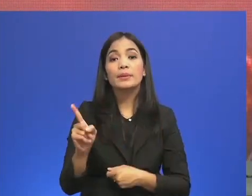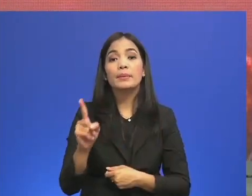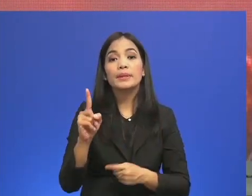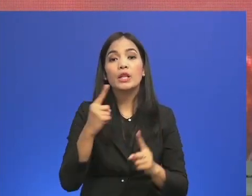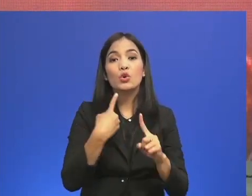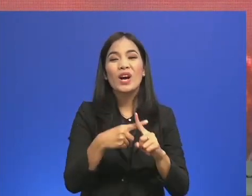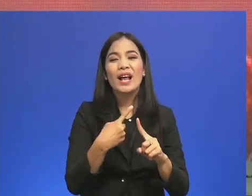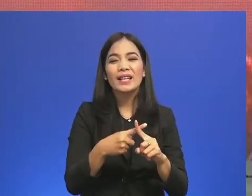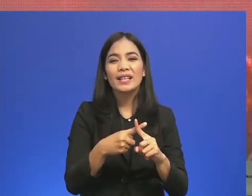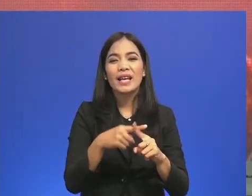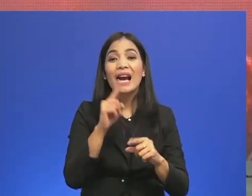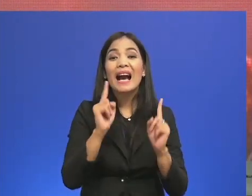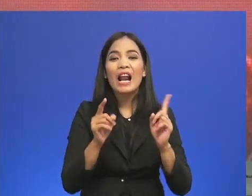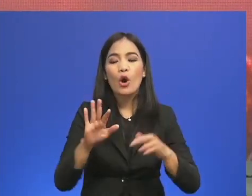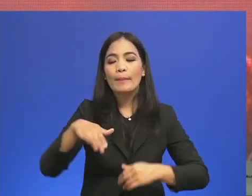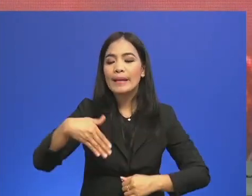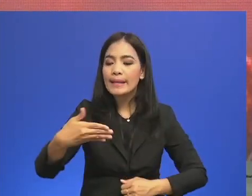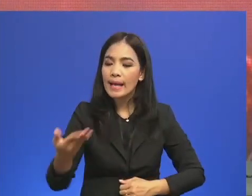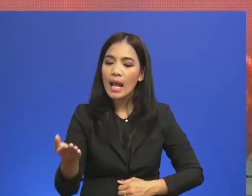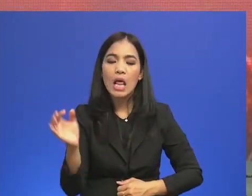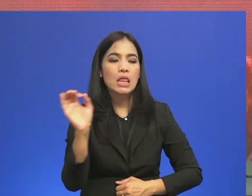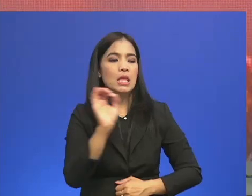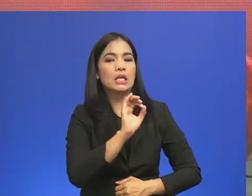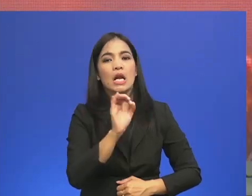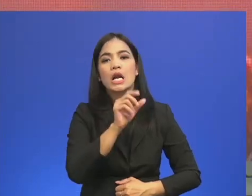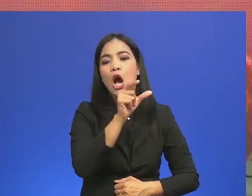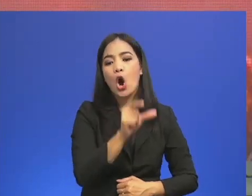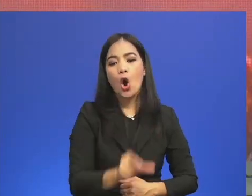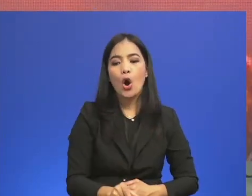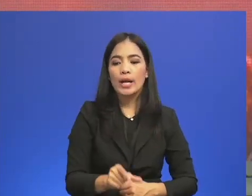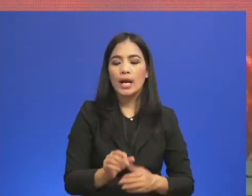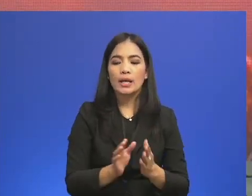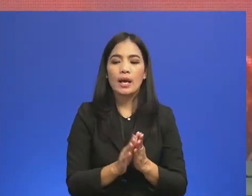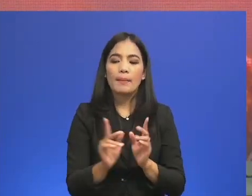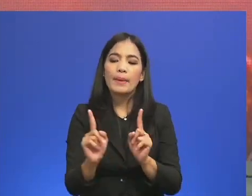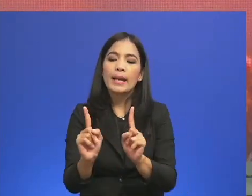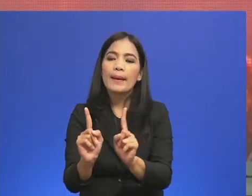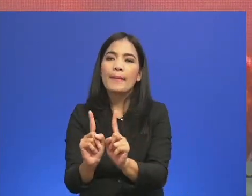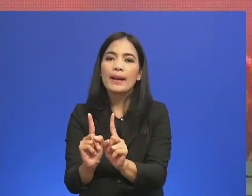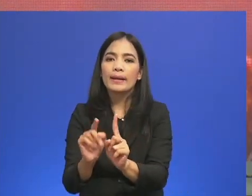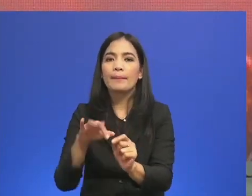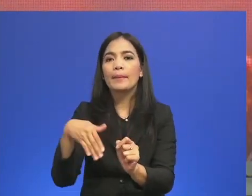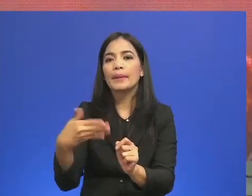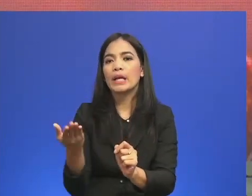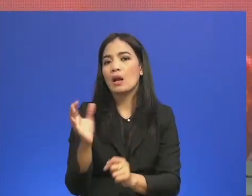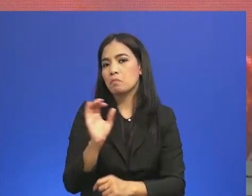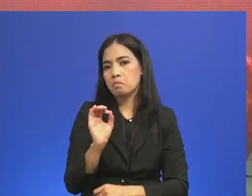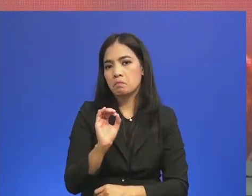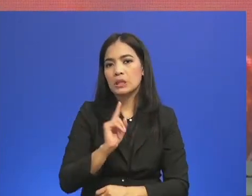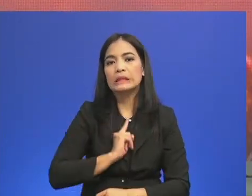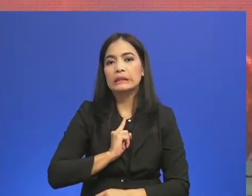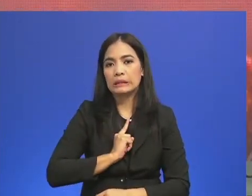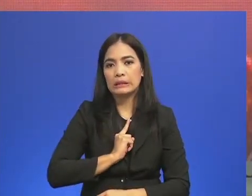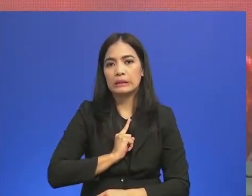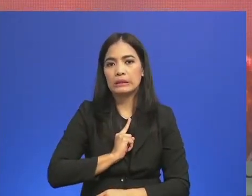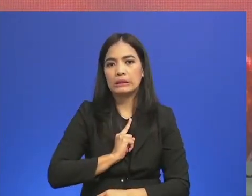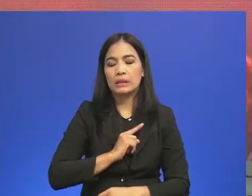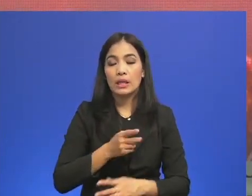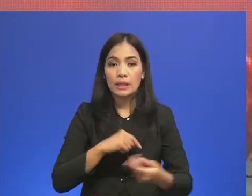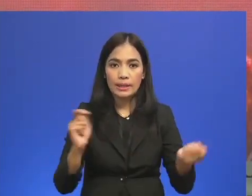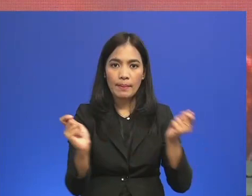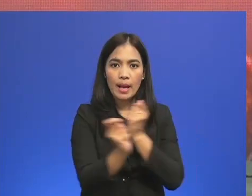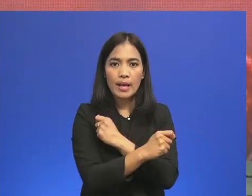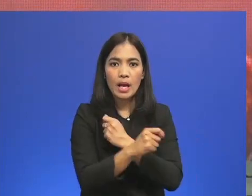kali Anda meninggal dunia, tidak ada seorang pun yang bisa menemani saudara. Sebaliknya, saudara yang tidak